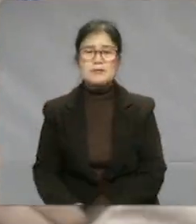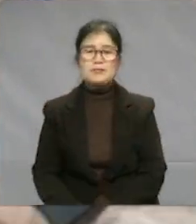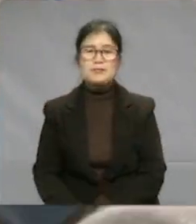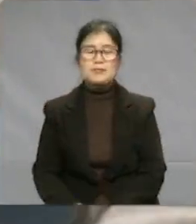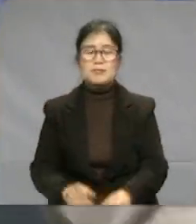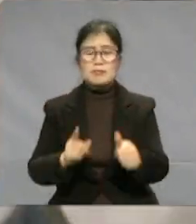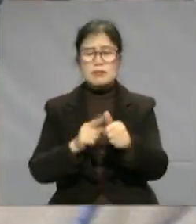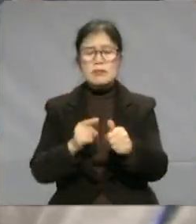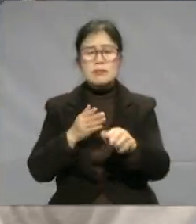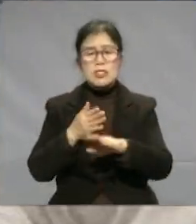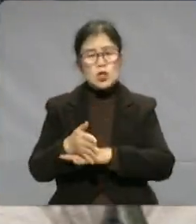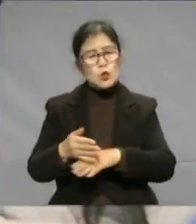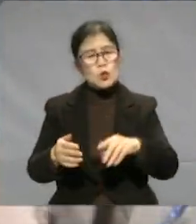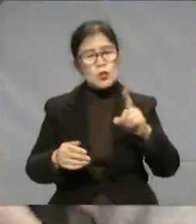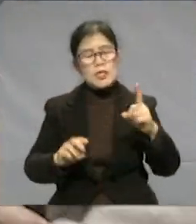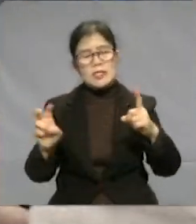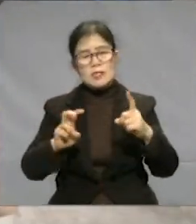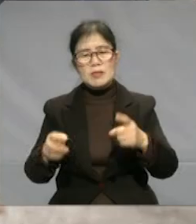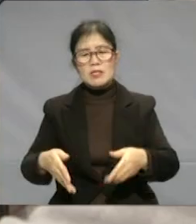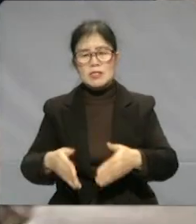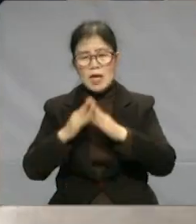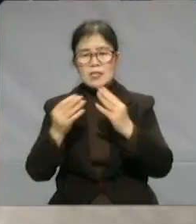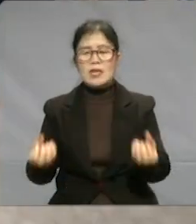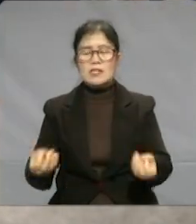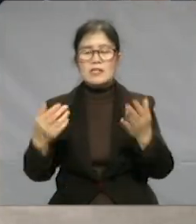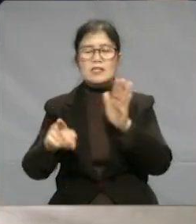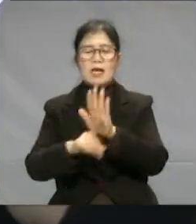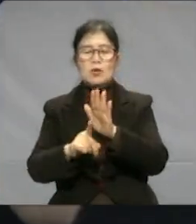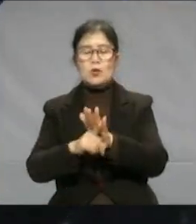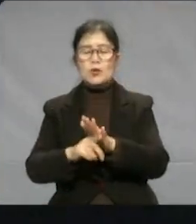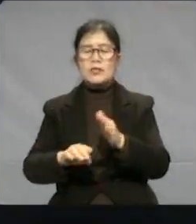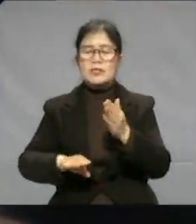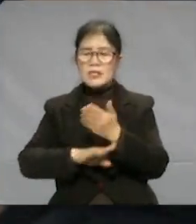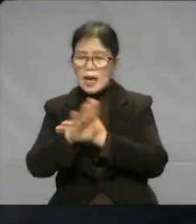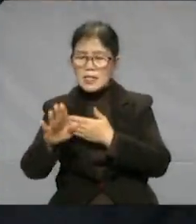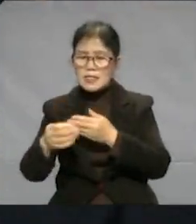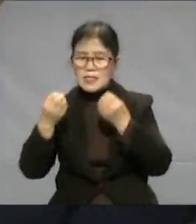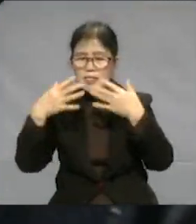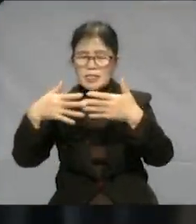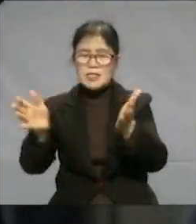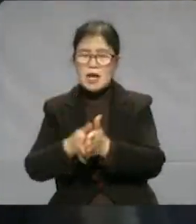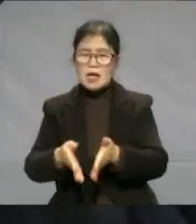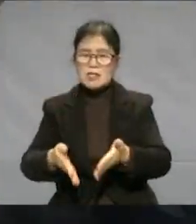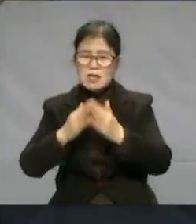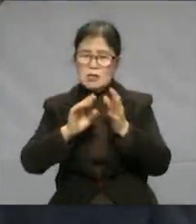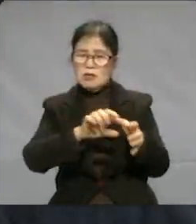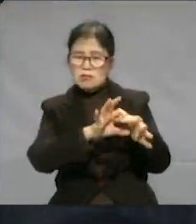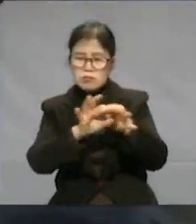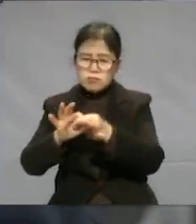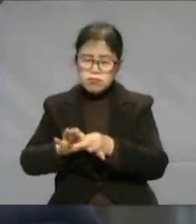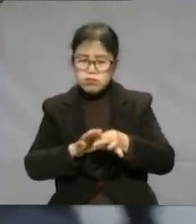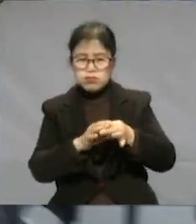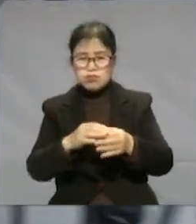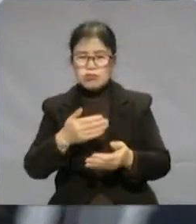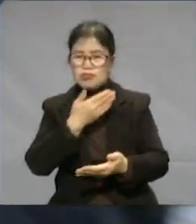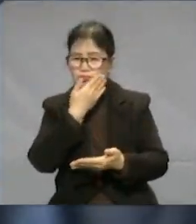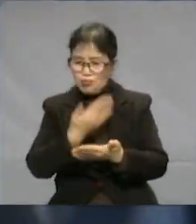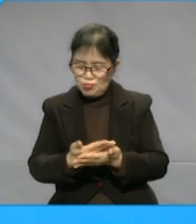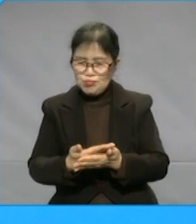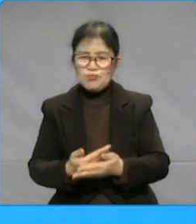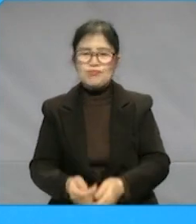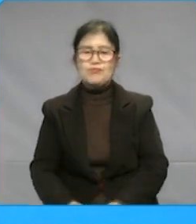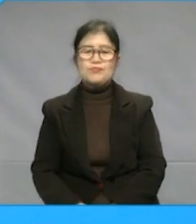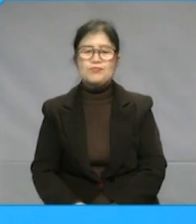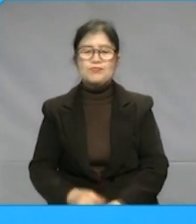대표는 늦어도 20일 창당식 예고했는데 다만 다른 신당 세력과의 연대에는 신중한 입장을 취했습니다